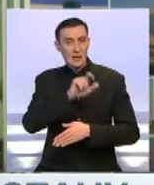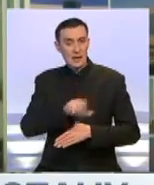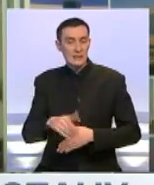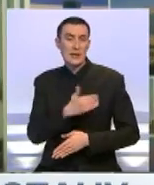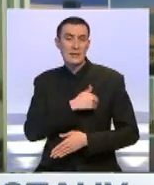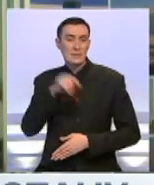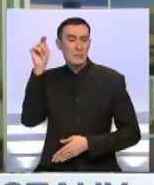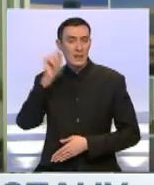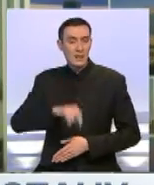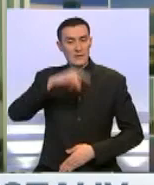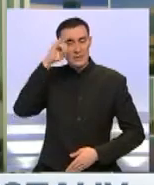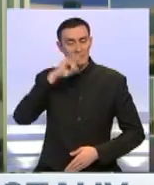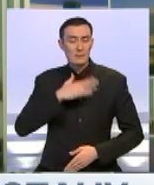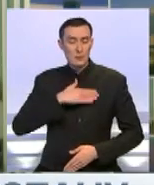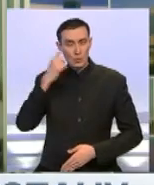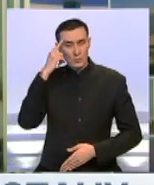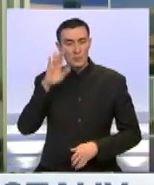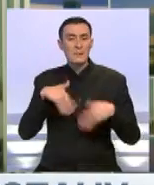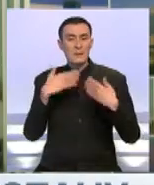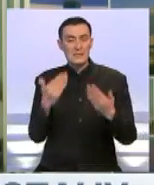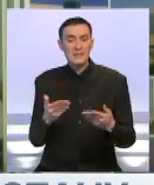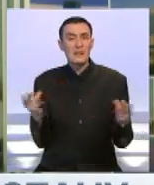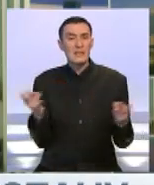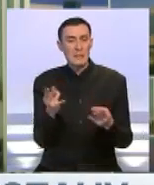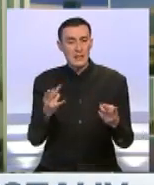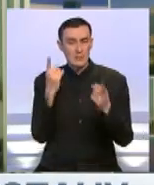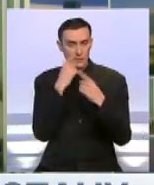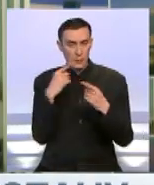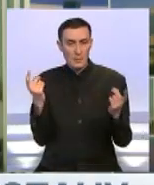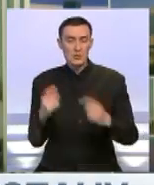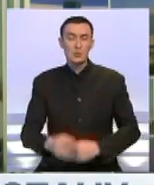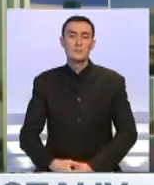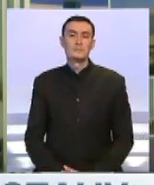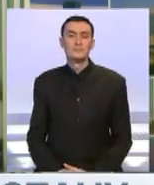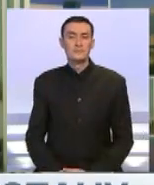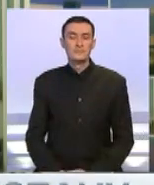приехать в Казахстан. Думаю, мы предоставили им необходимую информацию.